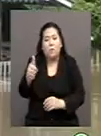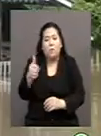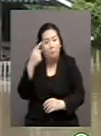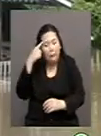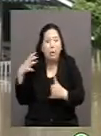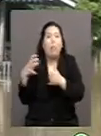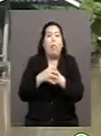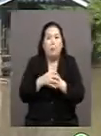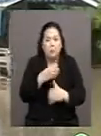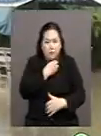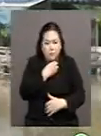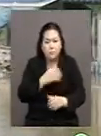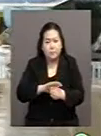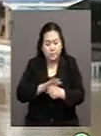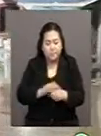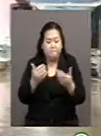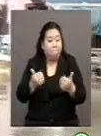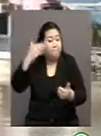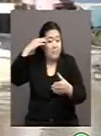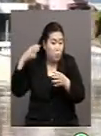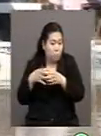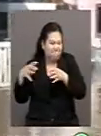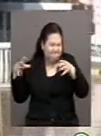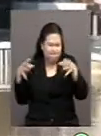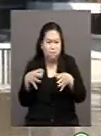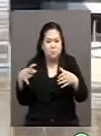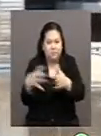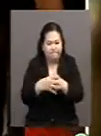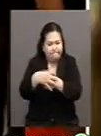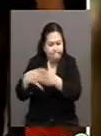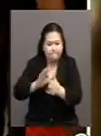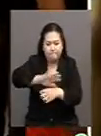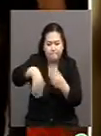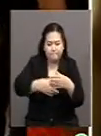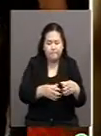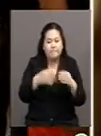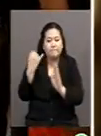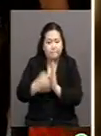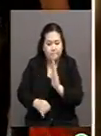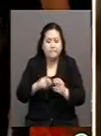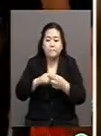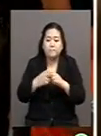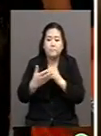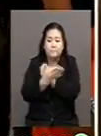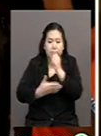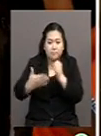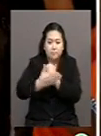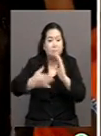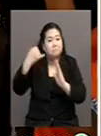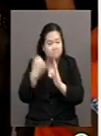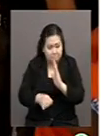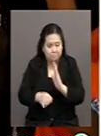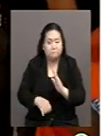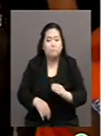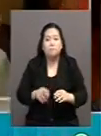ำรวจครับก็เลยคุมตัวผู้ต้องหาทั้งหมดนะครับไปดำเนินคดีในข้อหามียาเสพติดเพื่อครอบครองนะครับขอแม้มียา